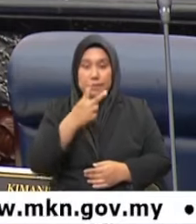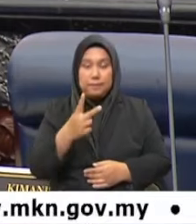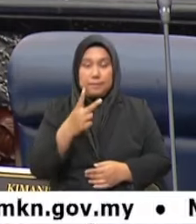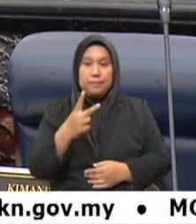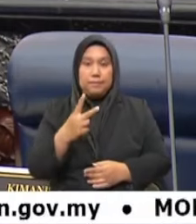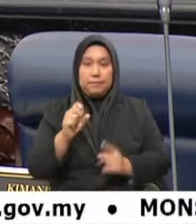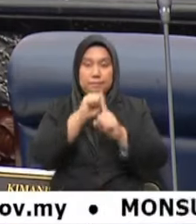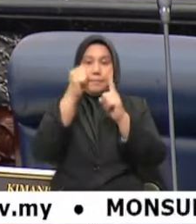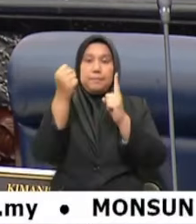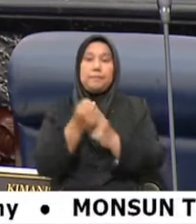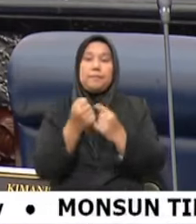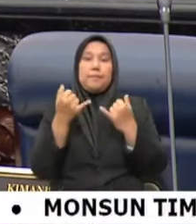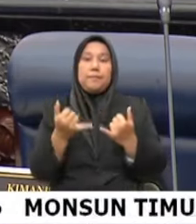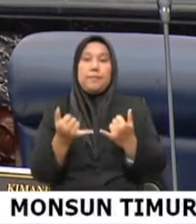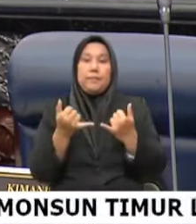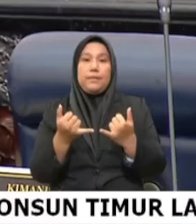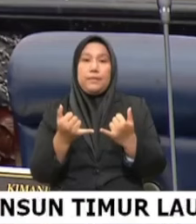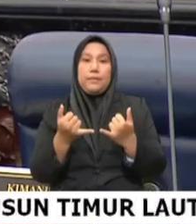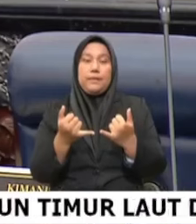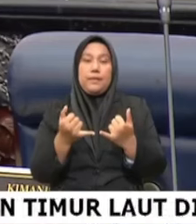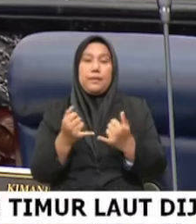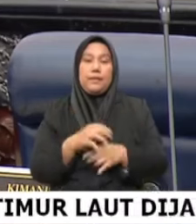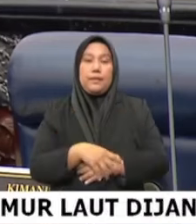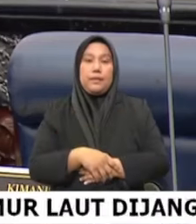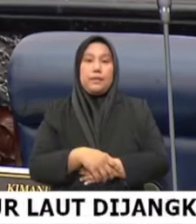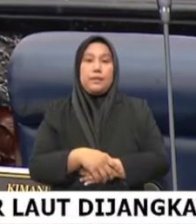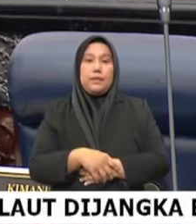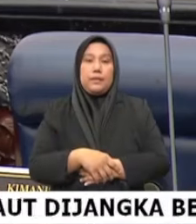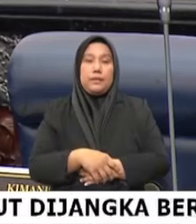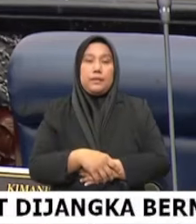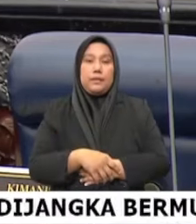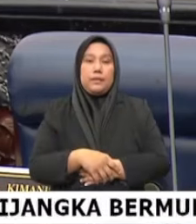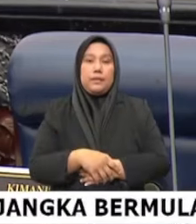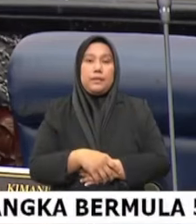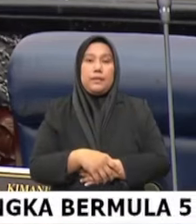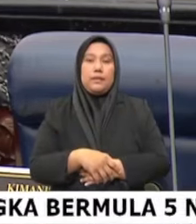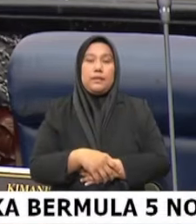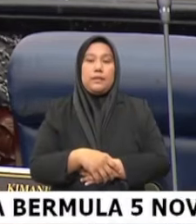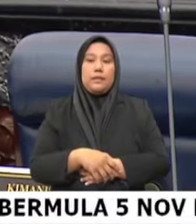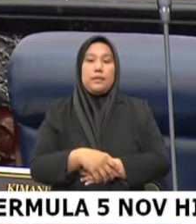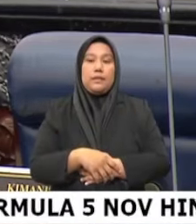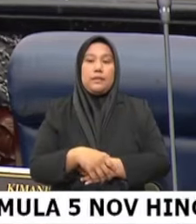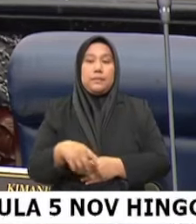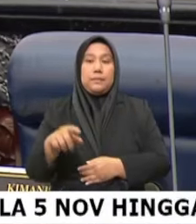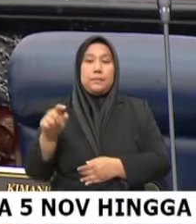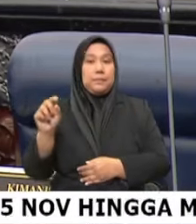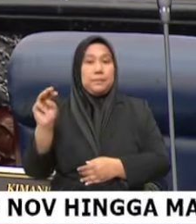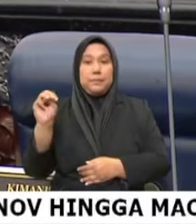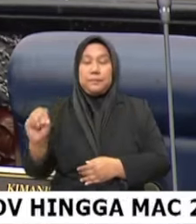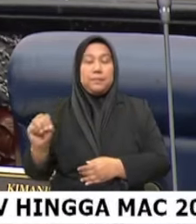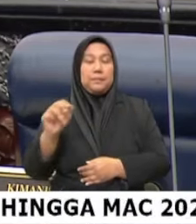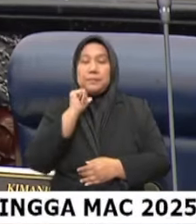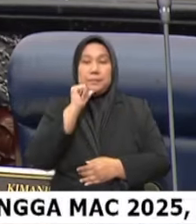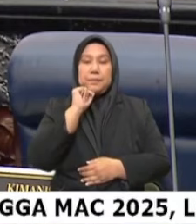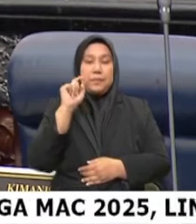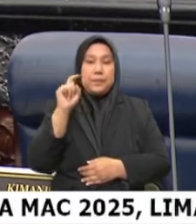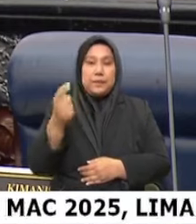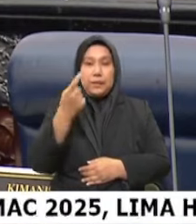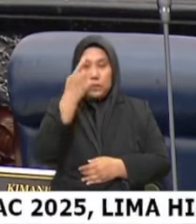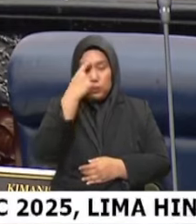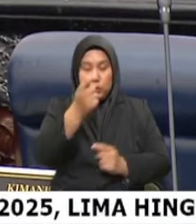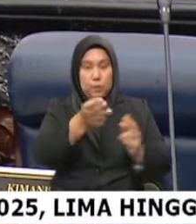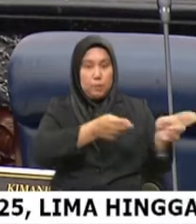semasa. Tidak benar TM hanya berfungsi sebagai event management. Dan saya